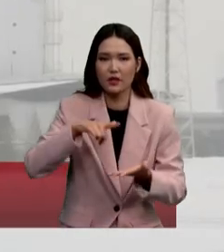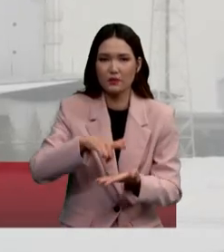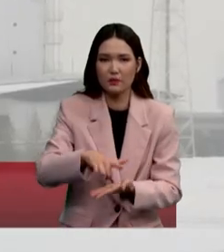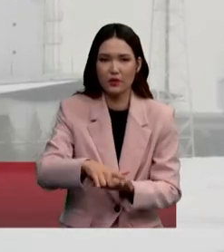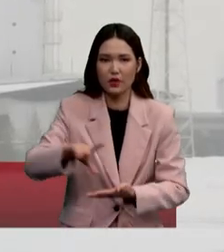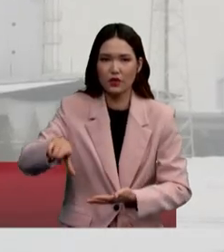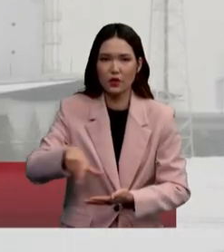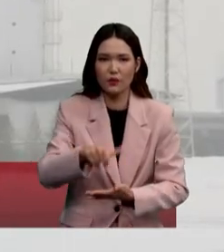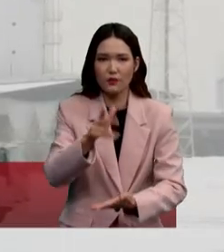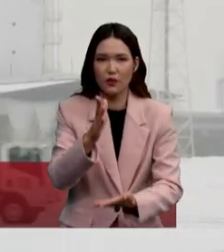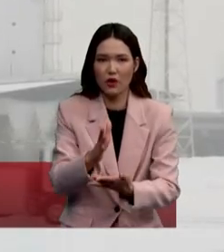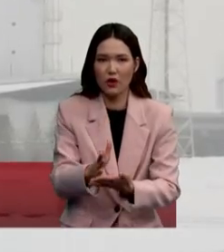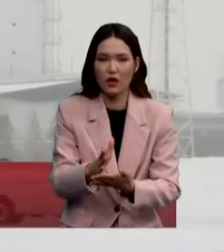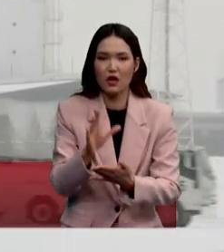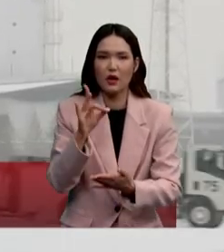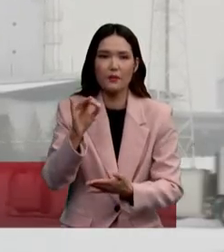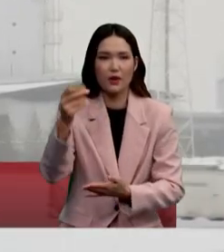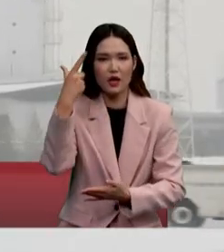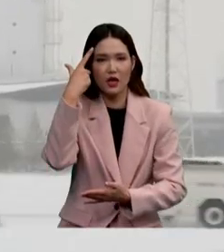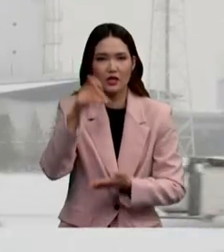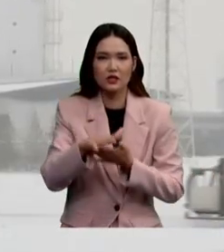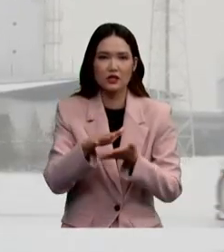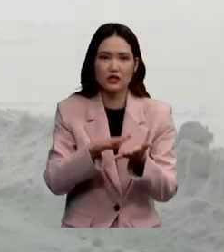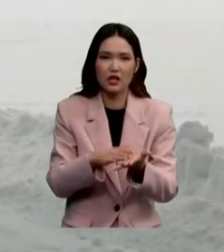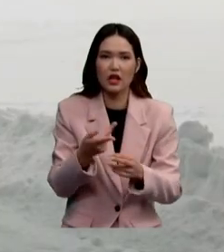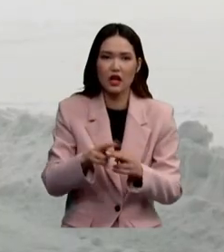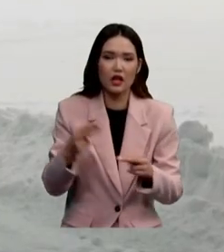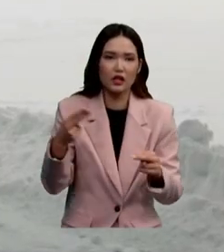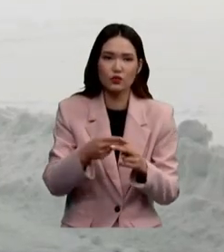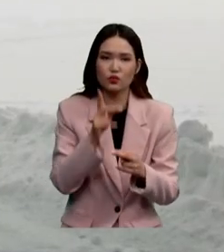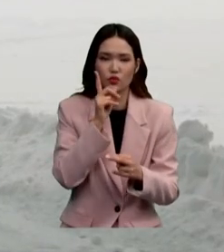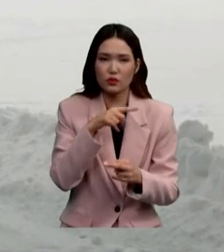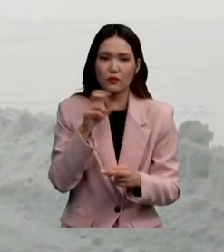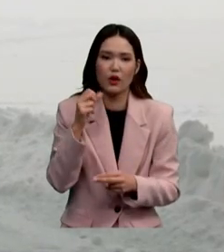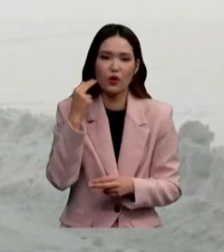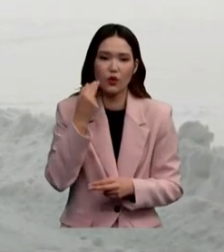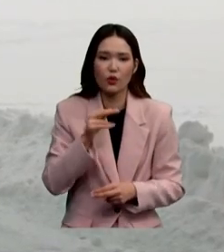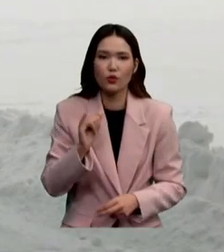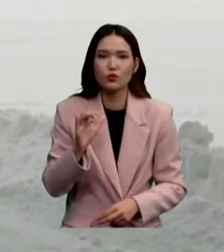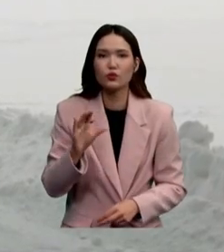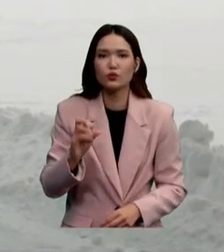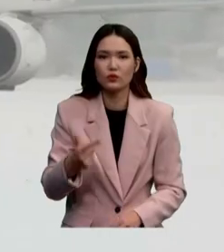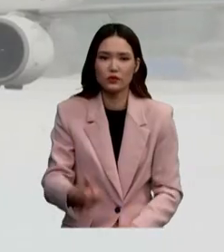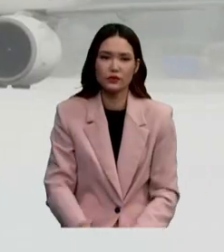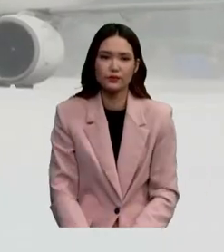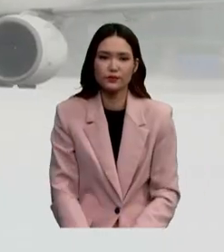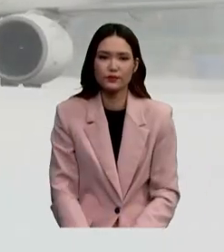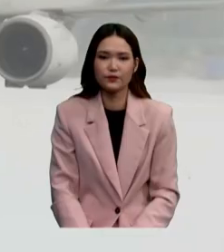взлетно-посадочной полосы. Пресс-службе заверили, что это не повлияет на качество услуг.